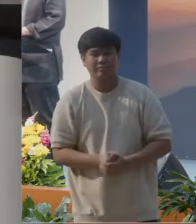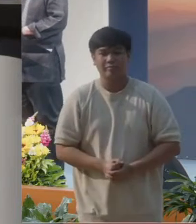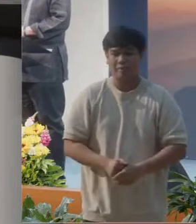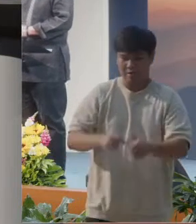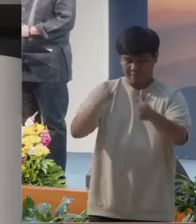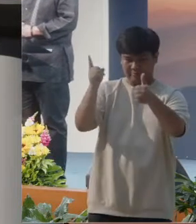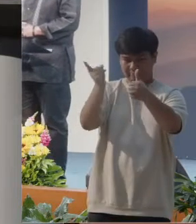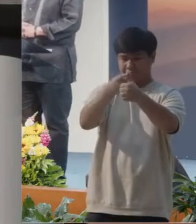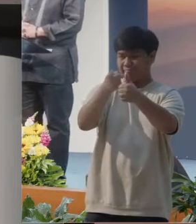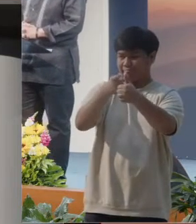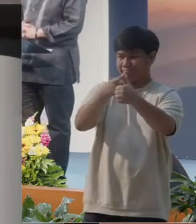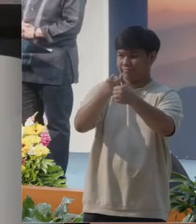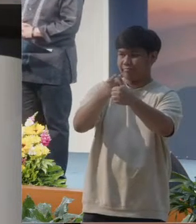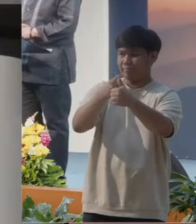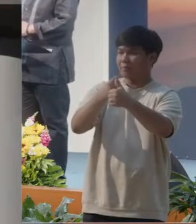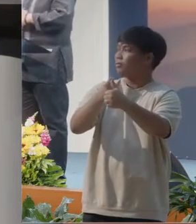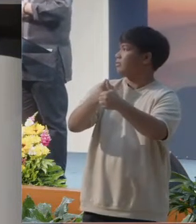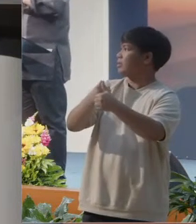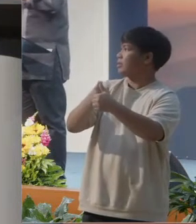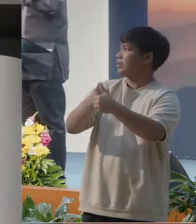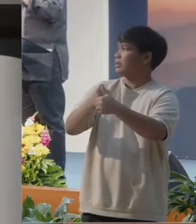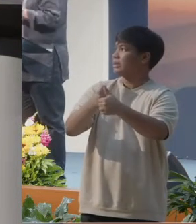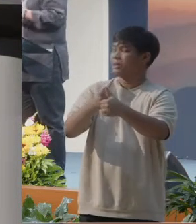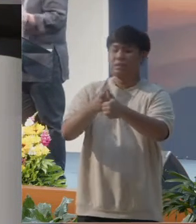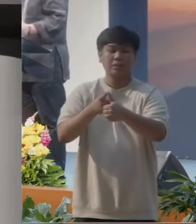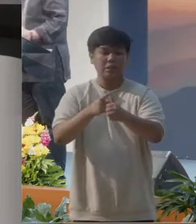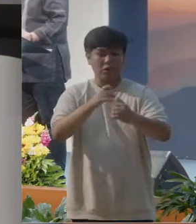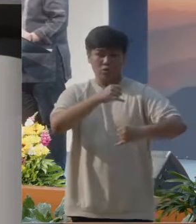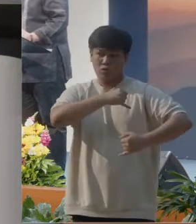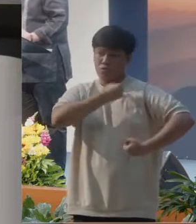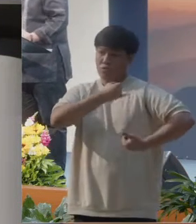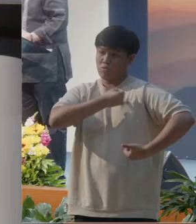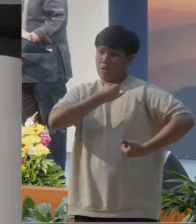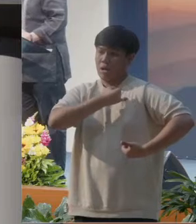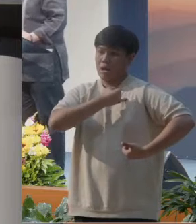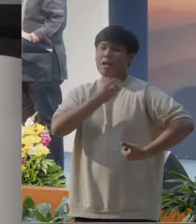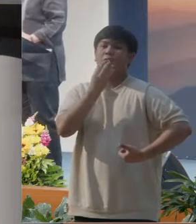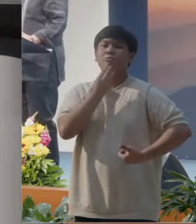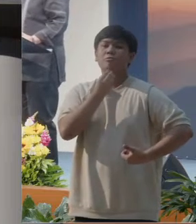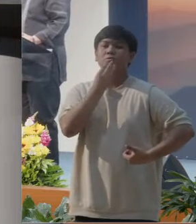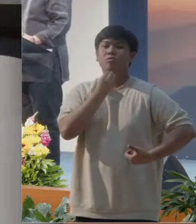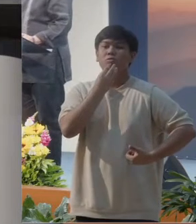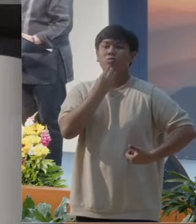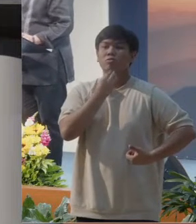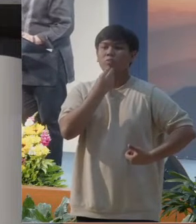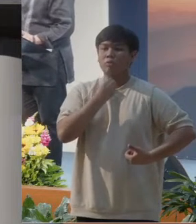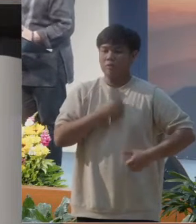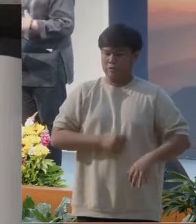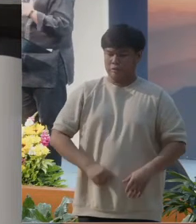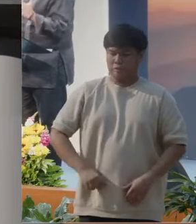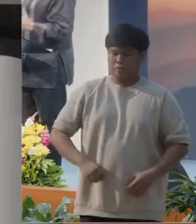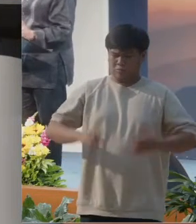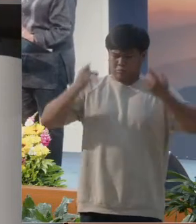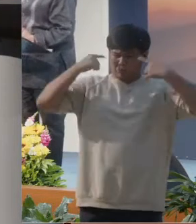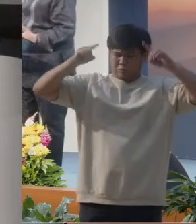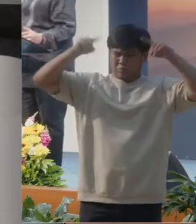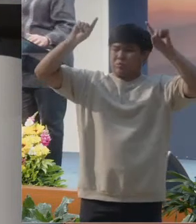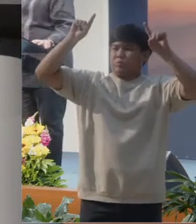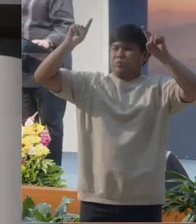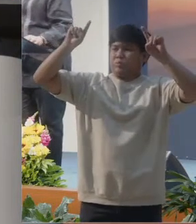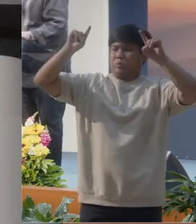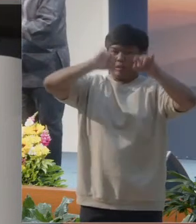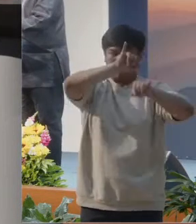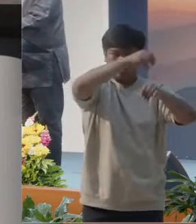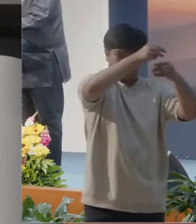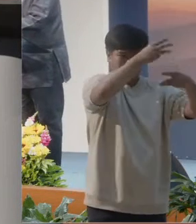Unang-una, ang pagmamalaking loob ng Israel ay nawala sa lugar. Ang pagmamalaking loob